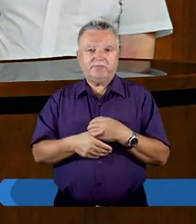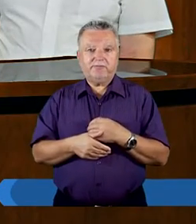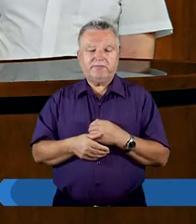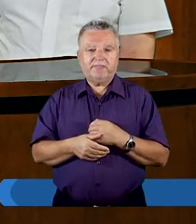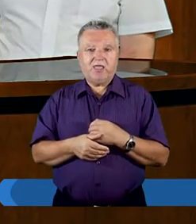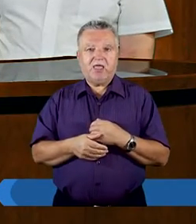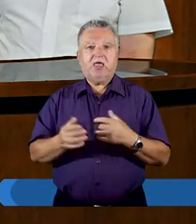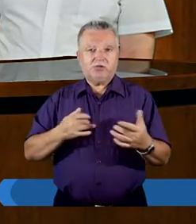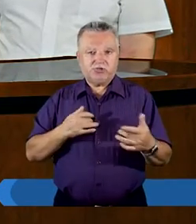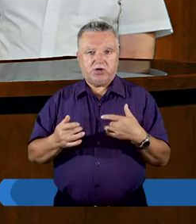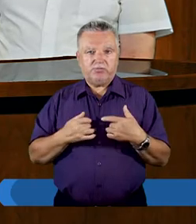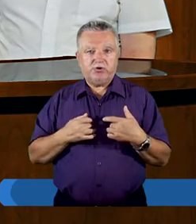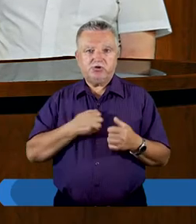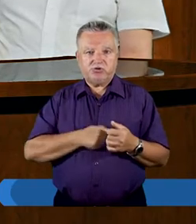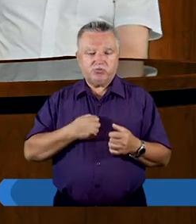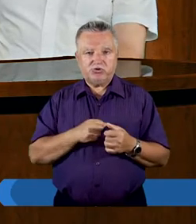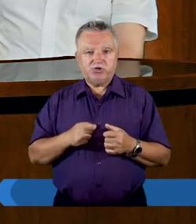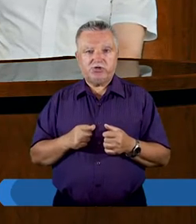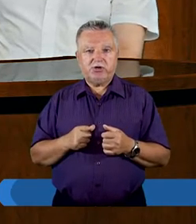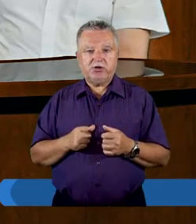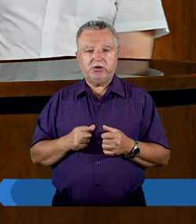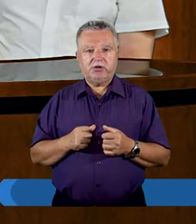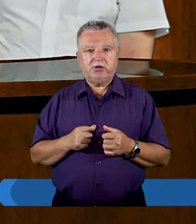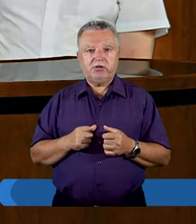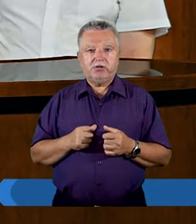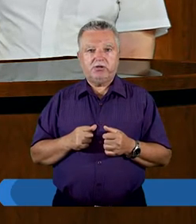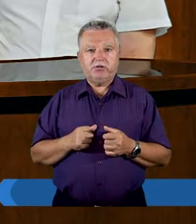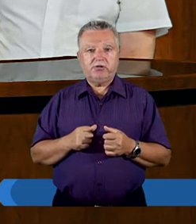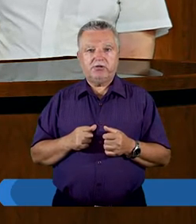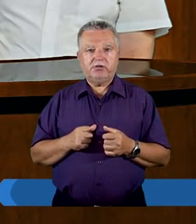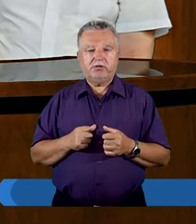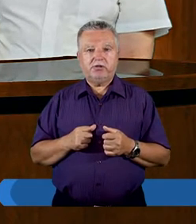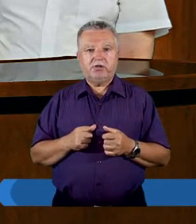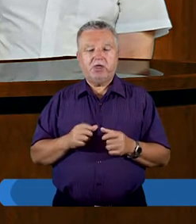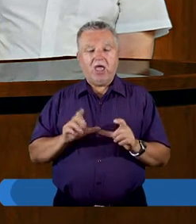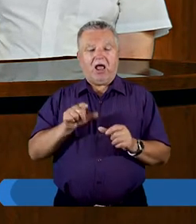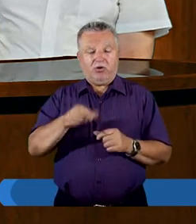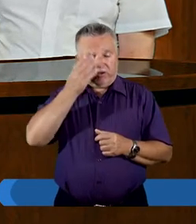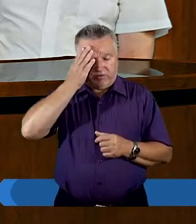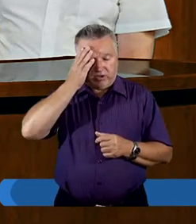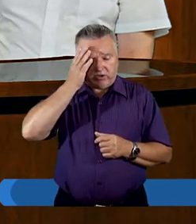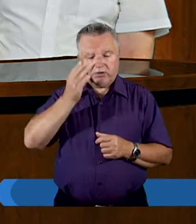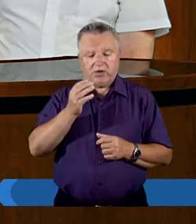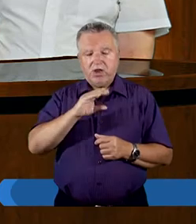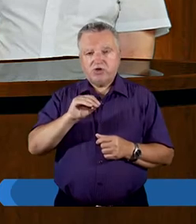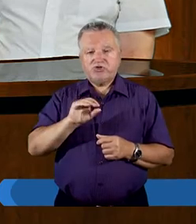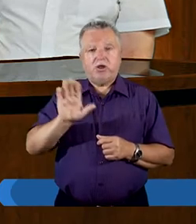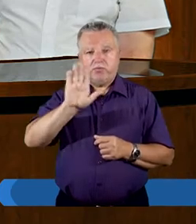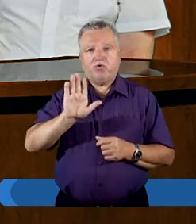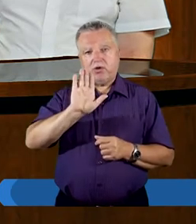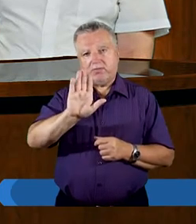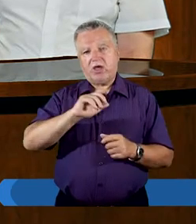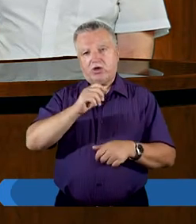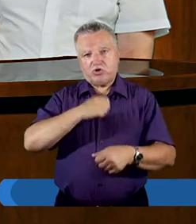zobaczcie, cierpi, to bo tak sobie to wyobrażam. Ta żałoba jest prawdziwa, ale ona wie, że Bóg